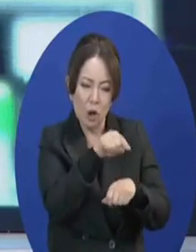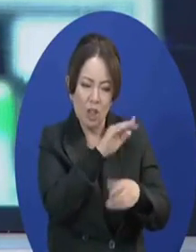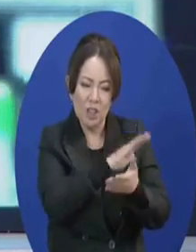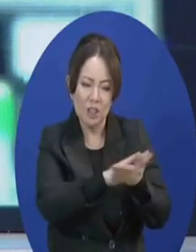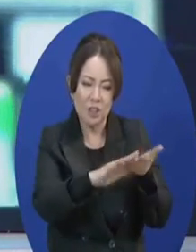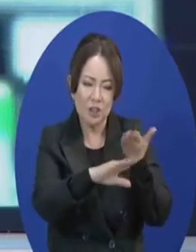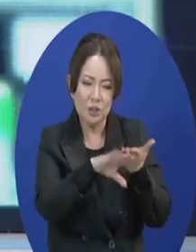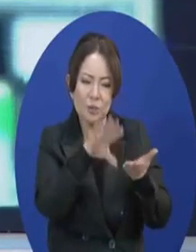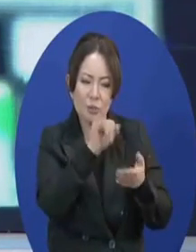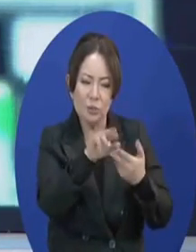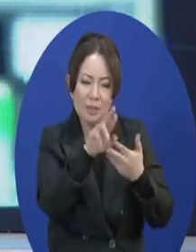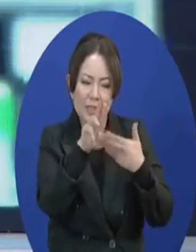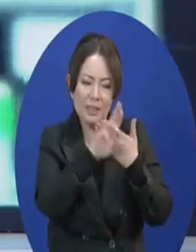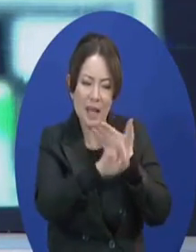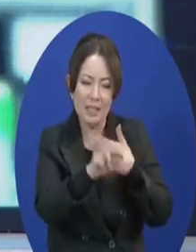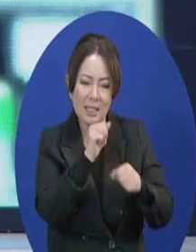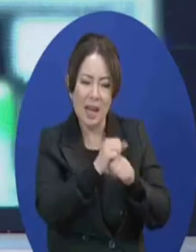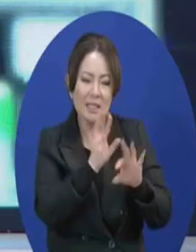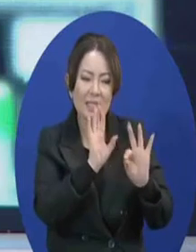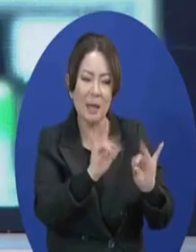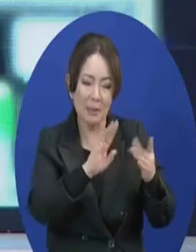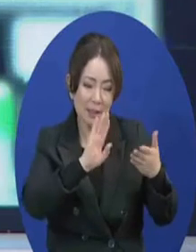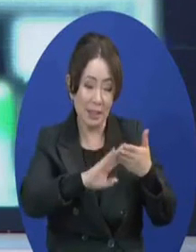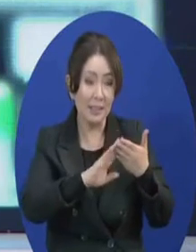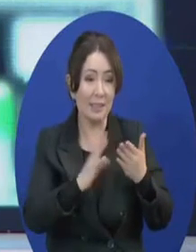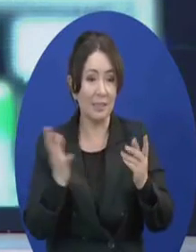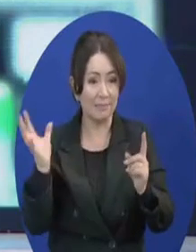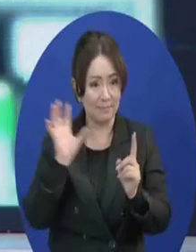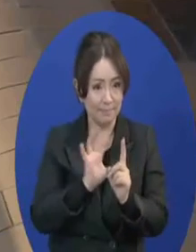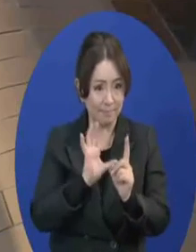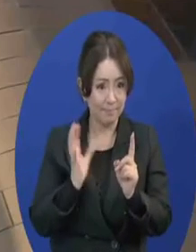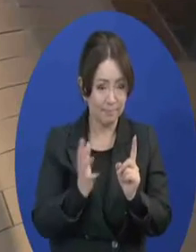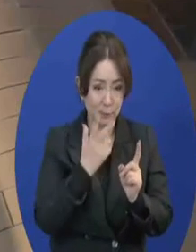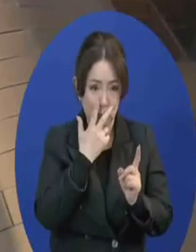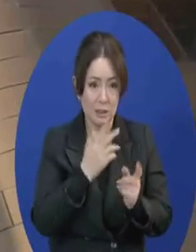салбарын шинчилэл цаашид хэрэгжүүлэх ажлуудтай танилцсан байна.